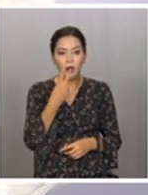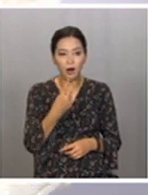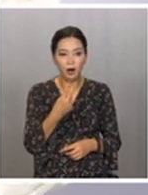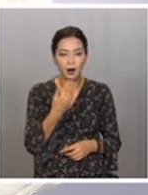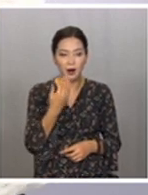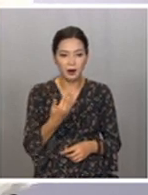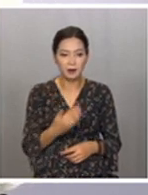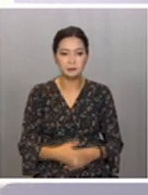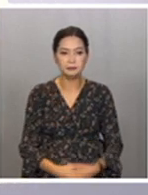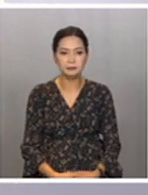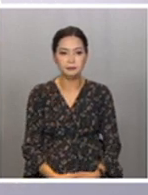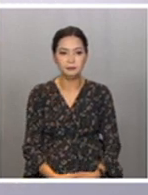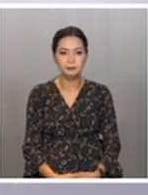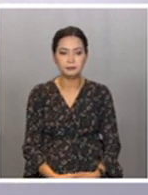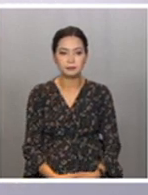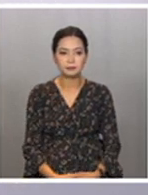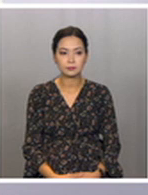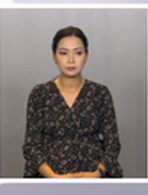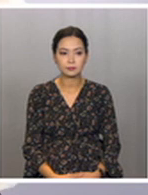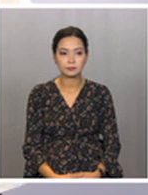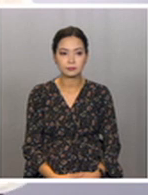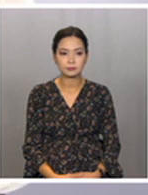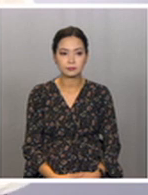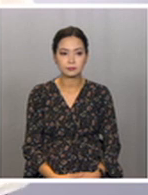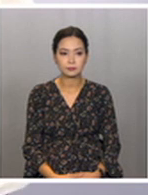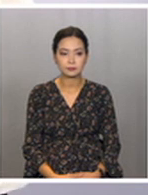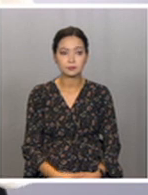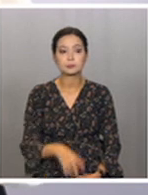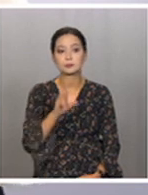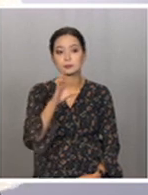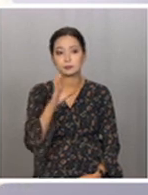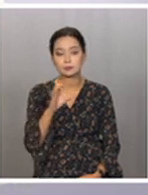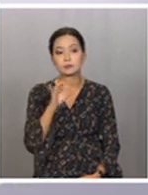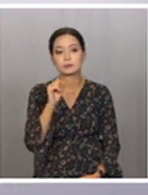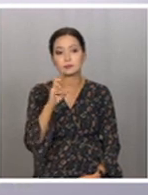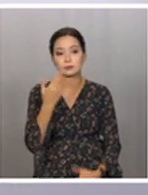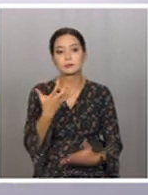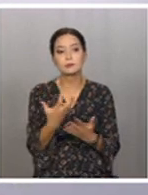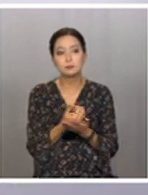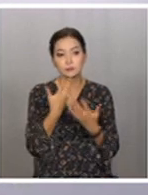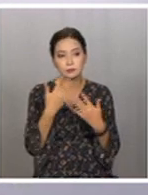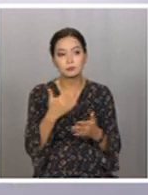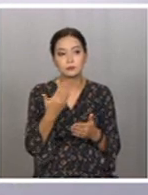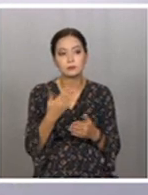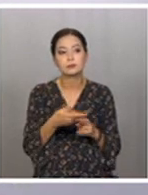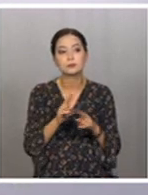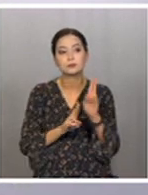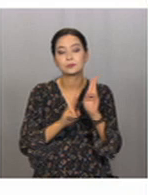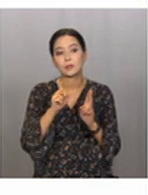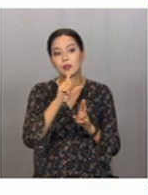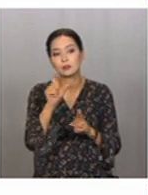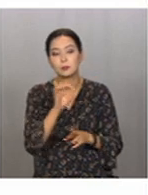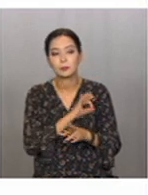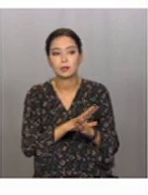2 шықты. Енді біз B, A, B, C векторын тауып алсақ, балалар, енді перпендикулярлық шартты пайдаланамыз. Сонда